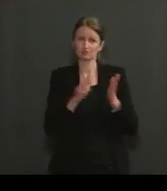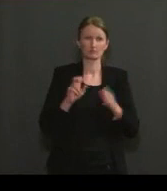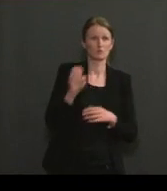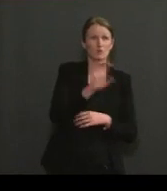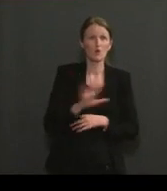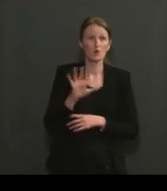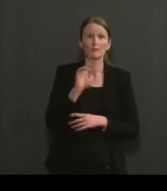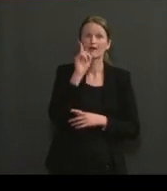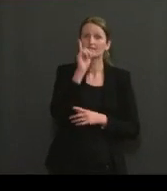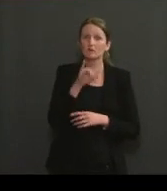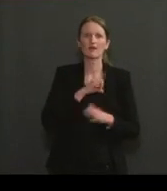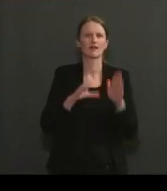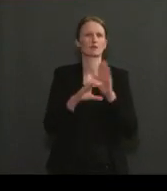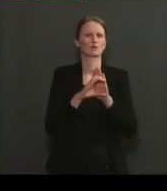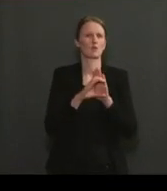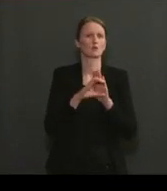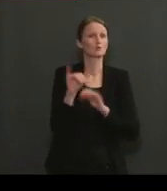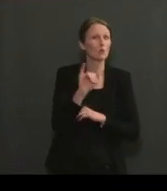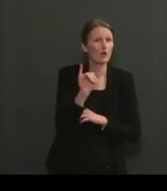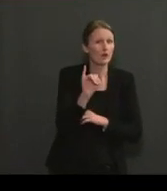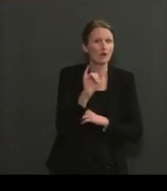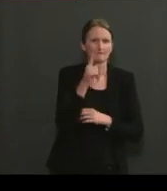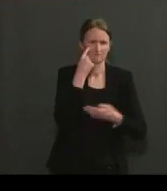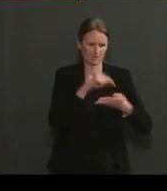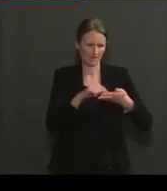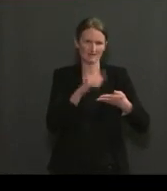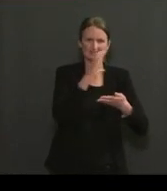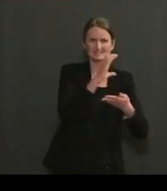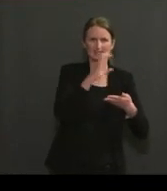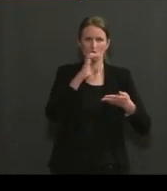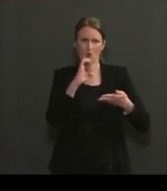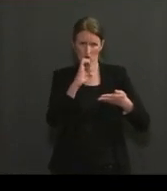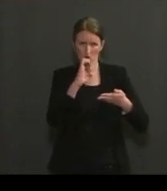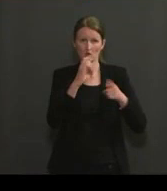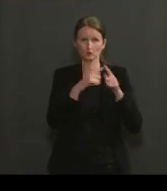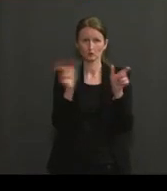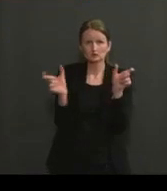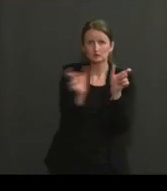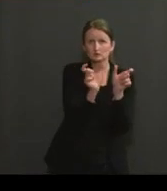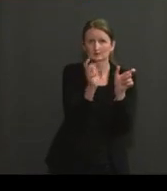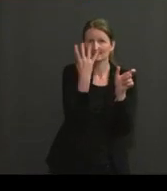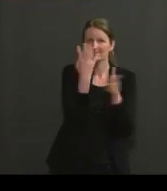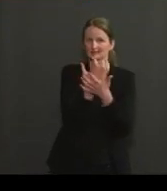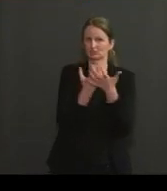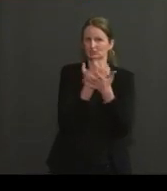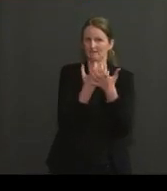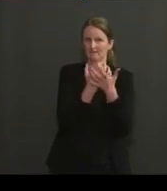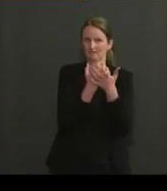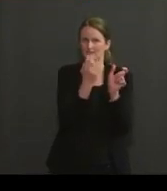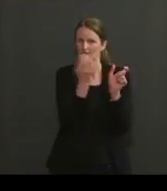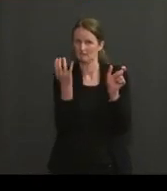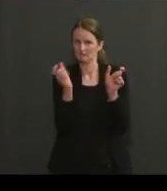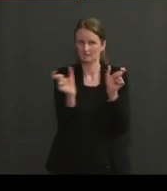fameux CE en majuscule, suivi d'un code à 4 chiffres. Si vous avez un jour devant vous un test qui